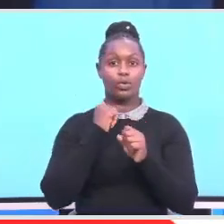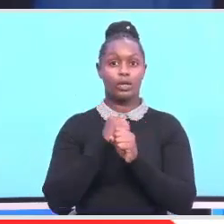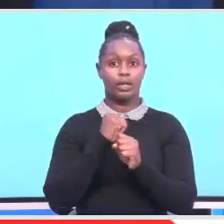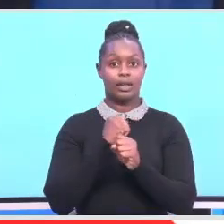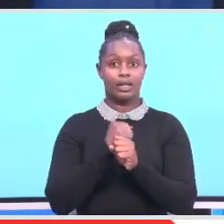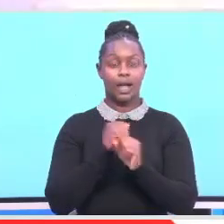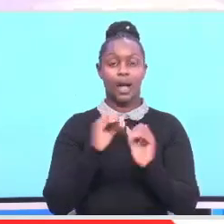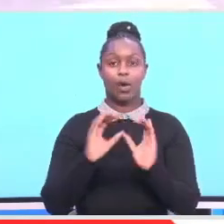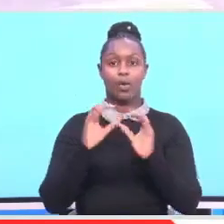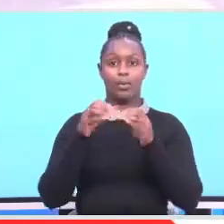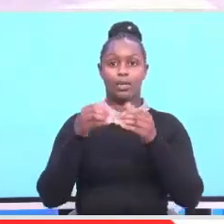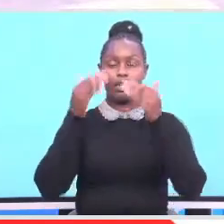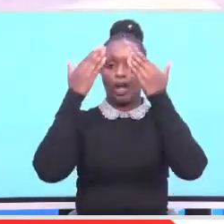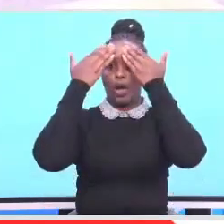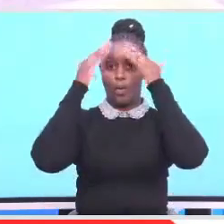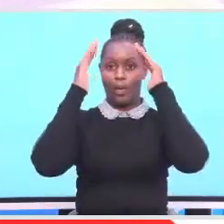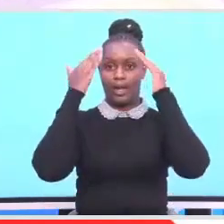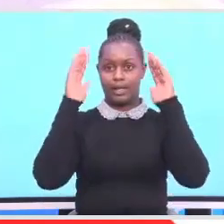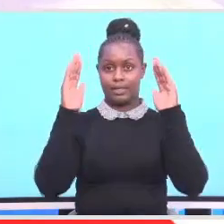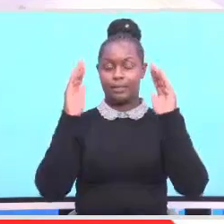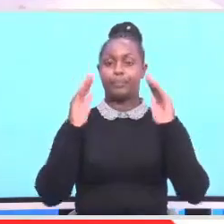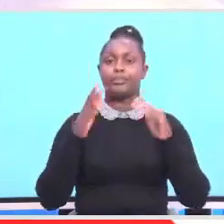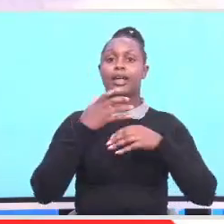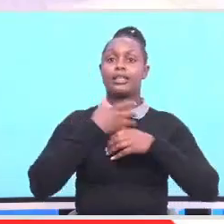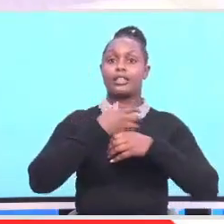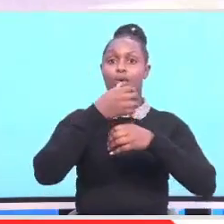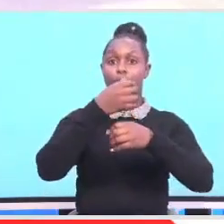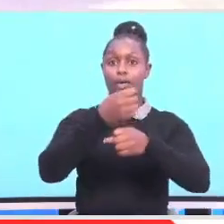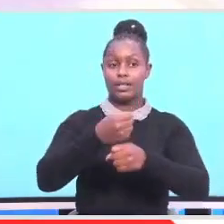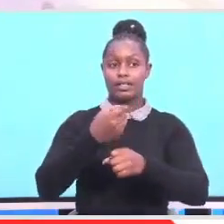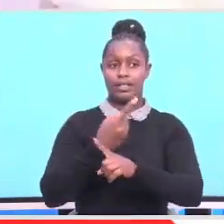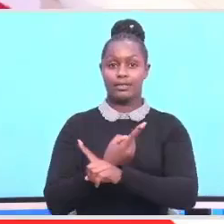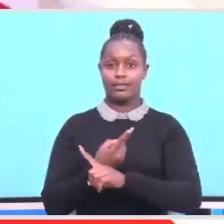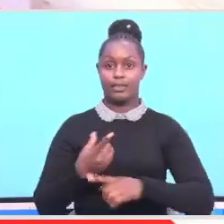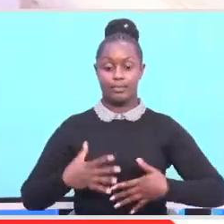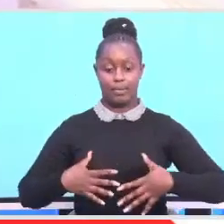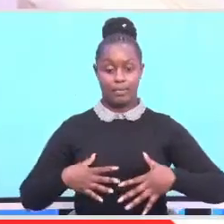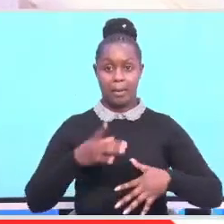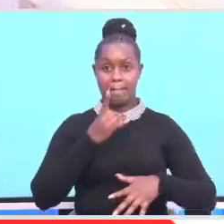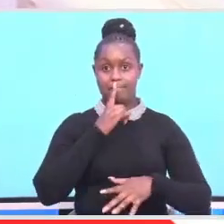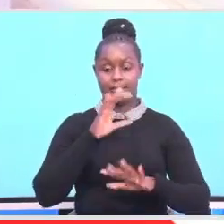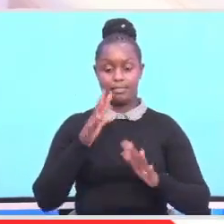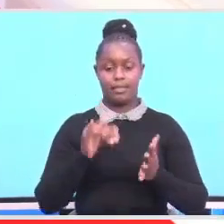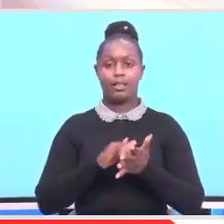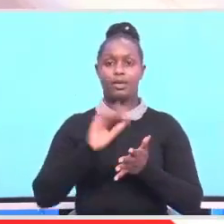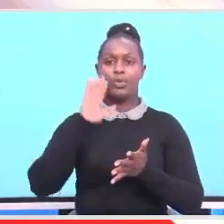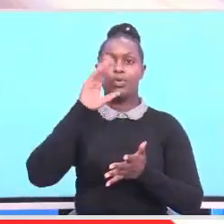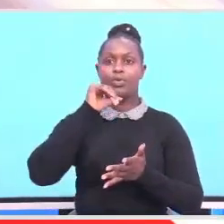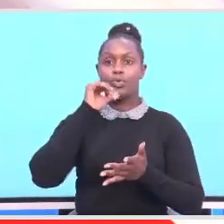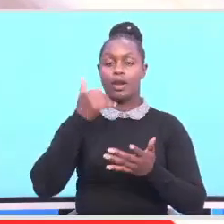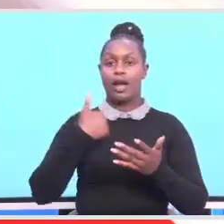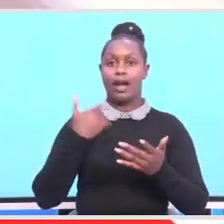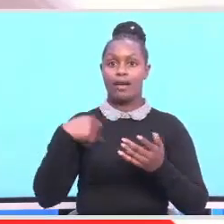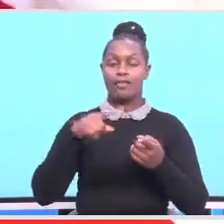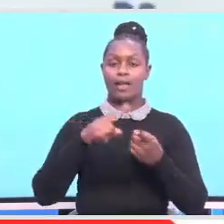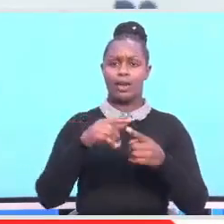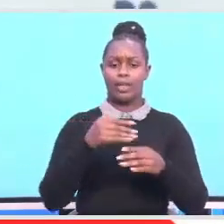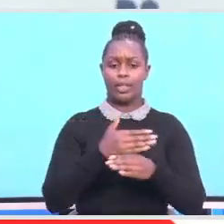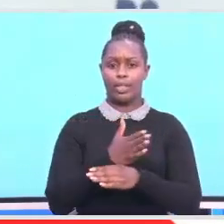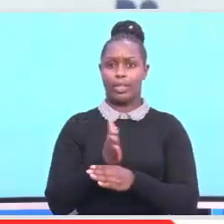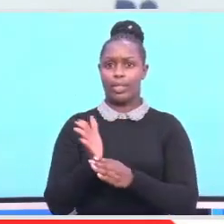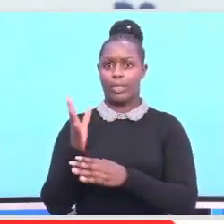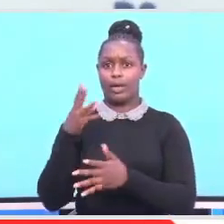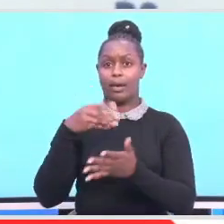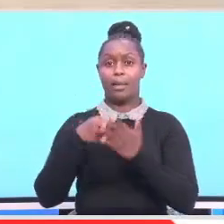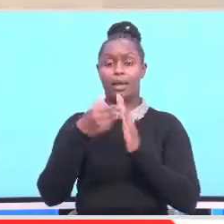community awareness. Washikadau na wahisani wa mradi huu wamesisitiza kuwa hakutakuwa na ubadhirifu wa fedha hizo, kwani shughuli